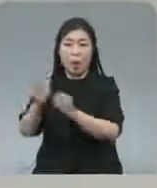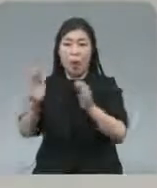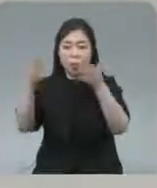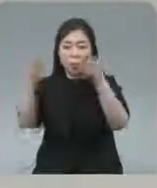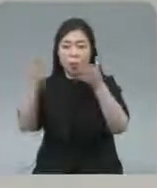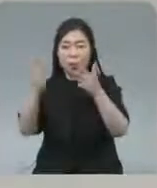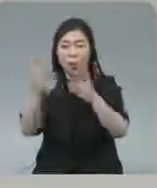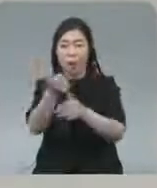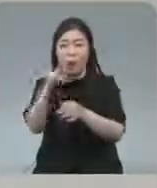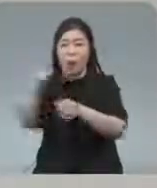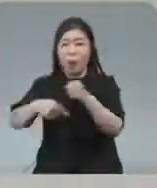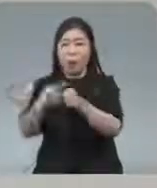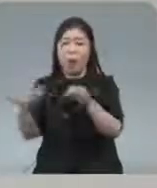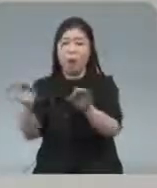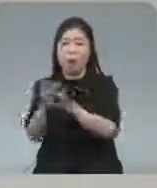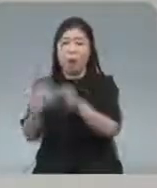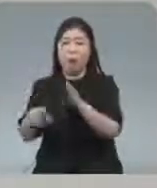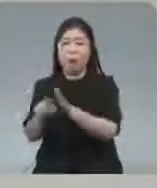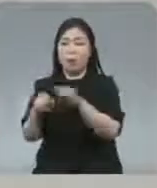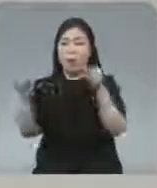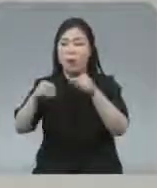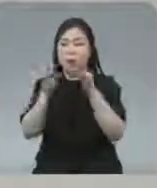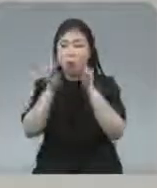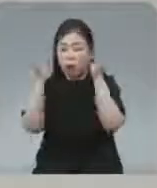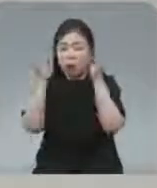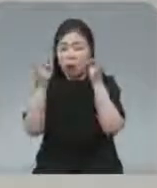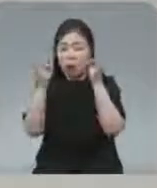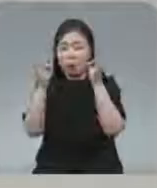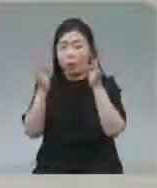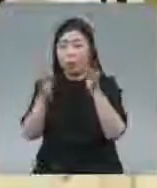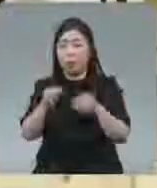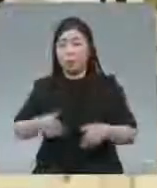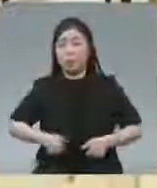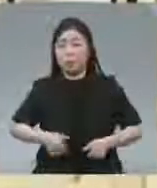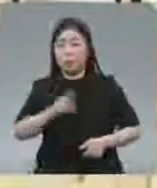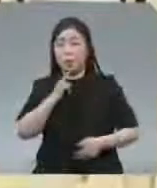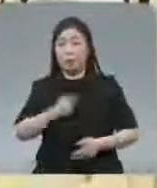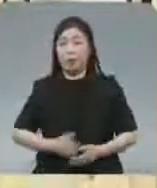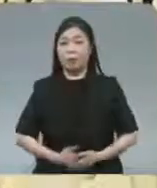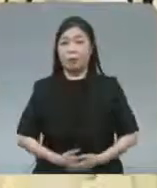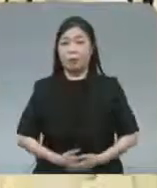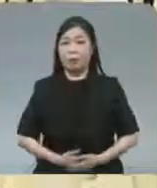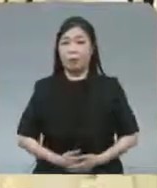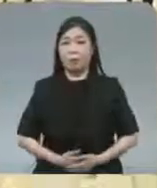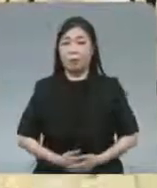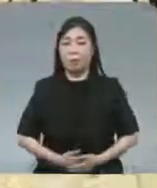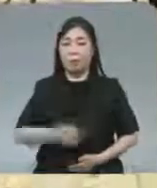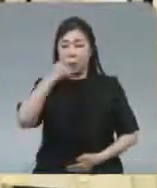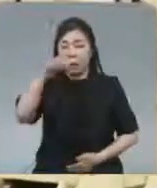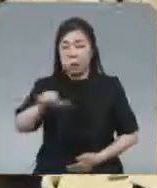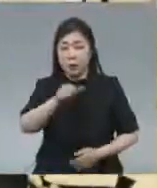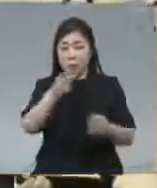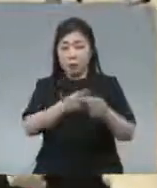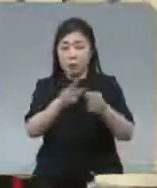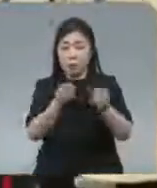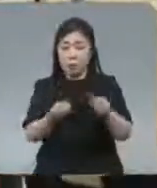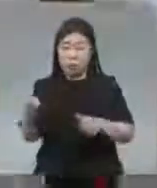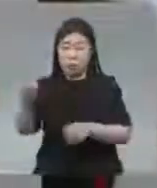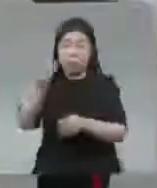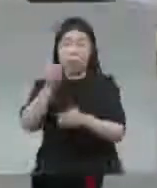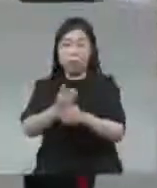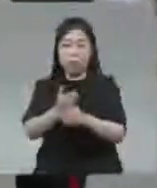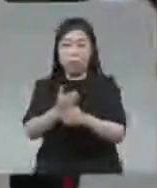bulan April lalu Presiden Korea Selatan munchkin dan pemimpin Korea Utara Kim jong-un dilaporkan telah bertukar beberapa surat pribadi